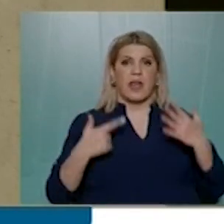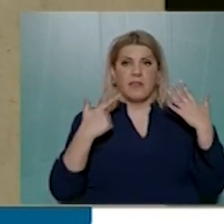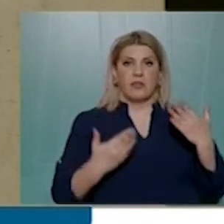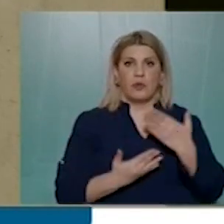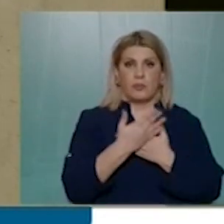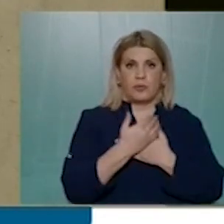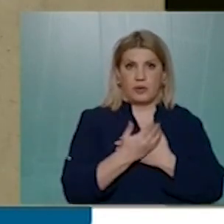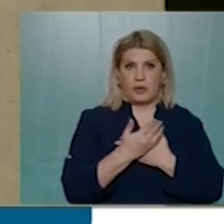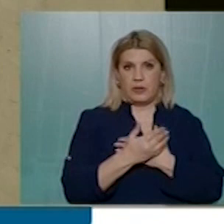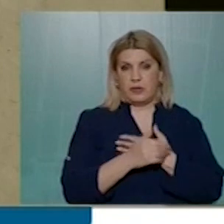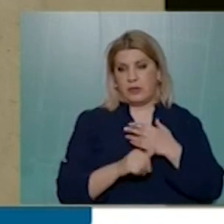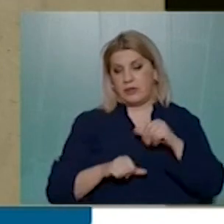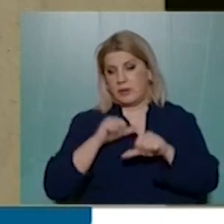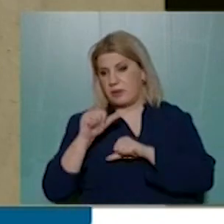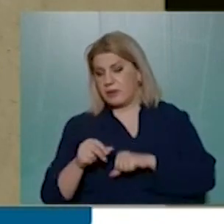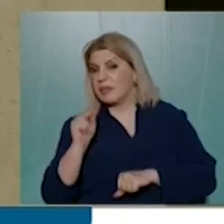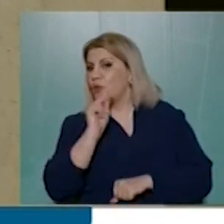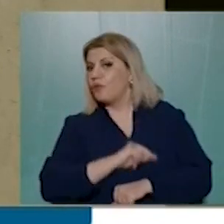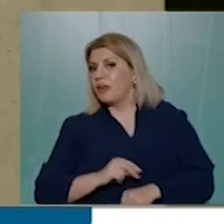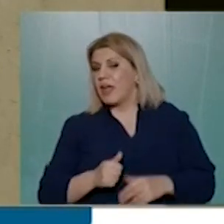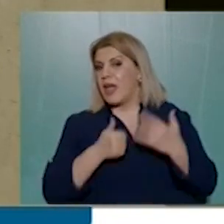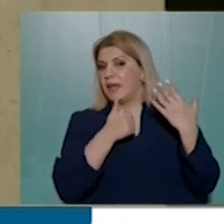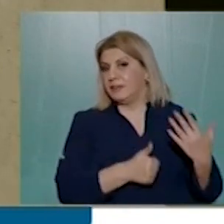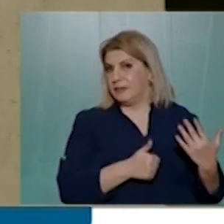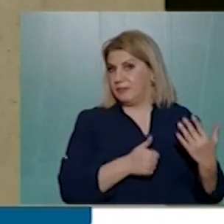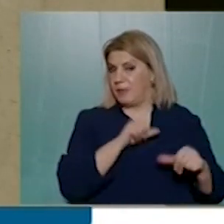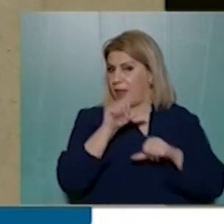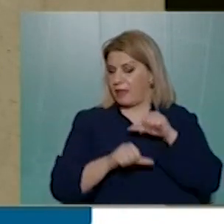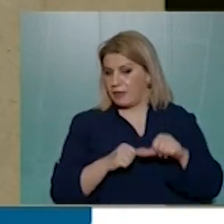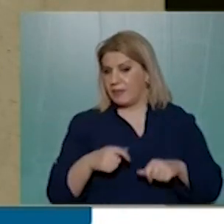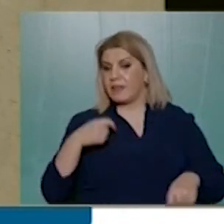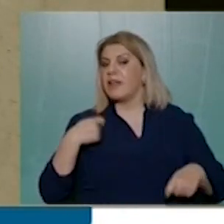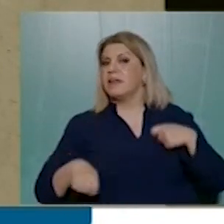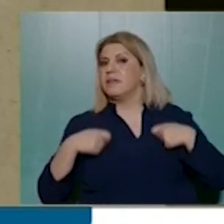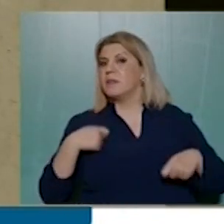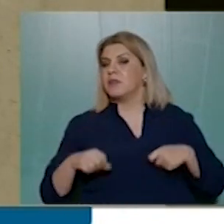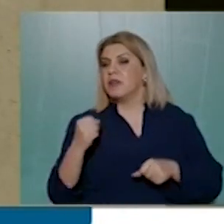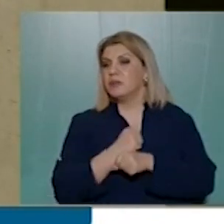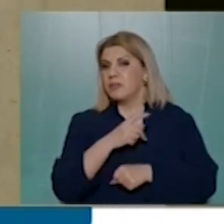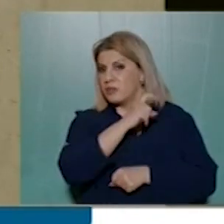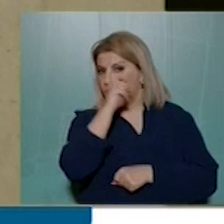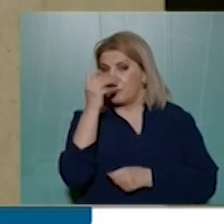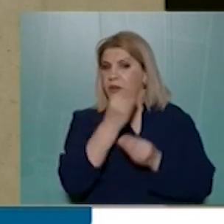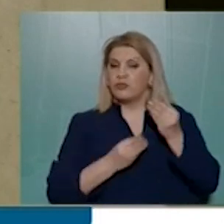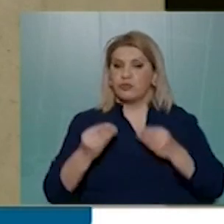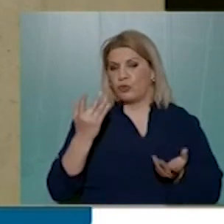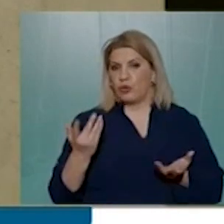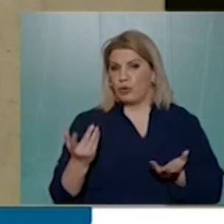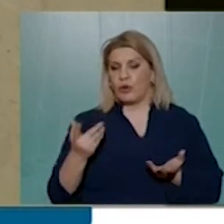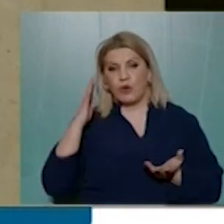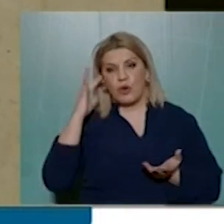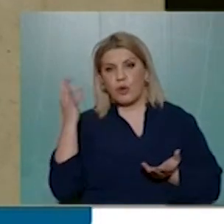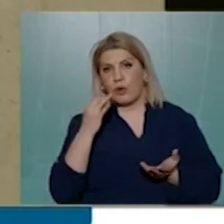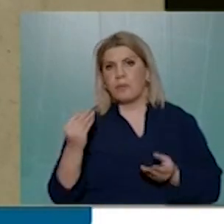το πρωί από τις 6:00 σε τι ωφελεί όταν οι εργαζόμενοι διαμαρτύρονται ότι δυσκολεύονται περισσότερο και λογικά γιατί